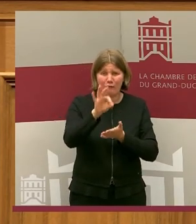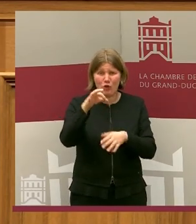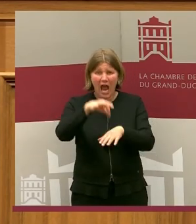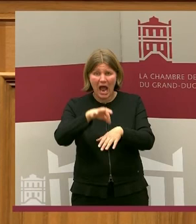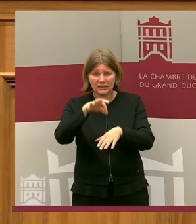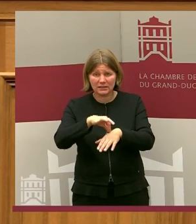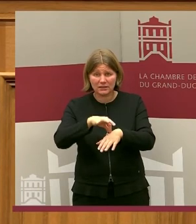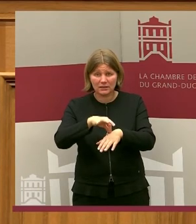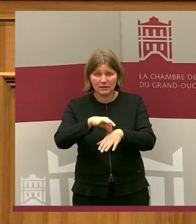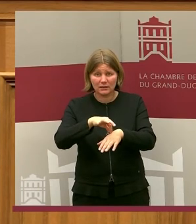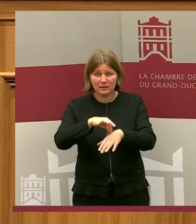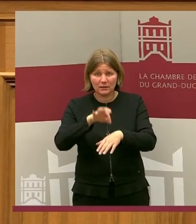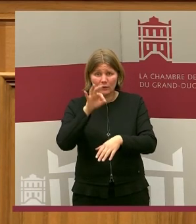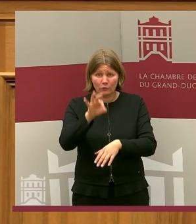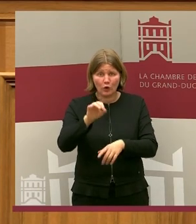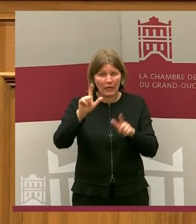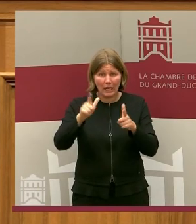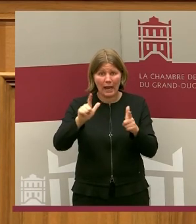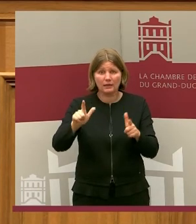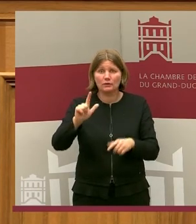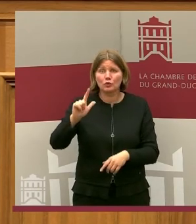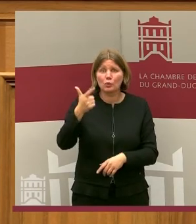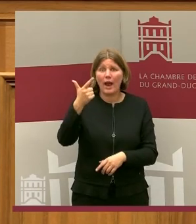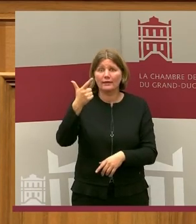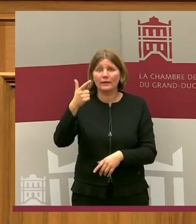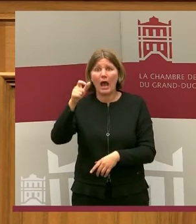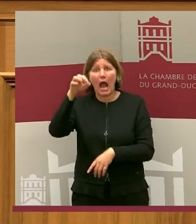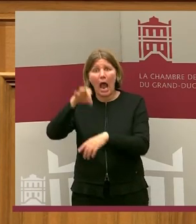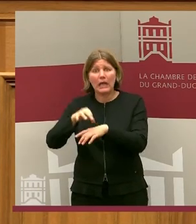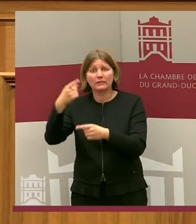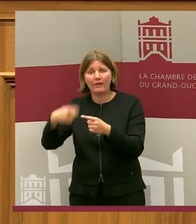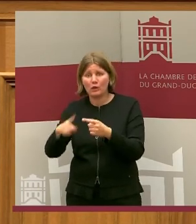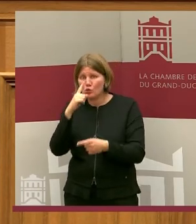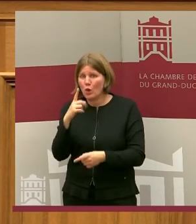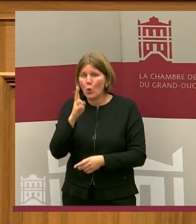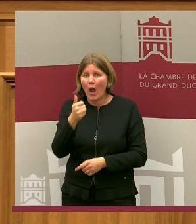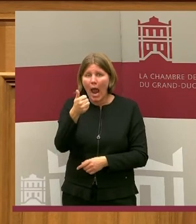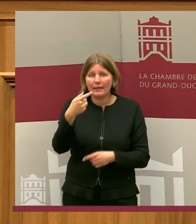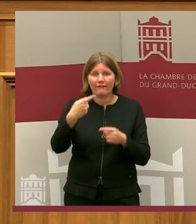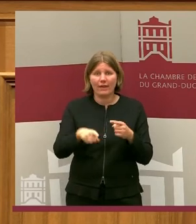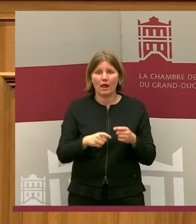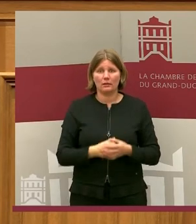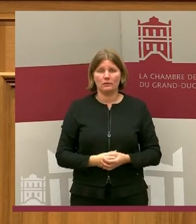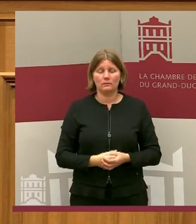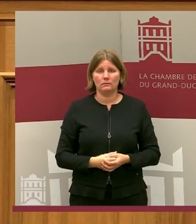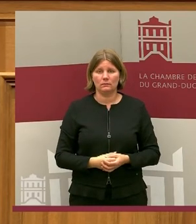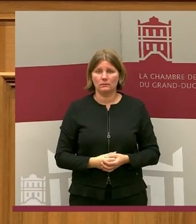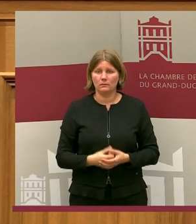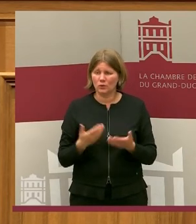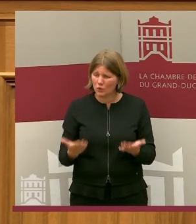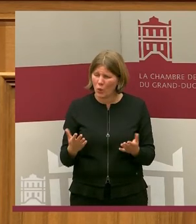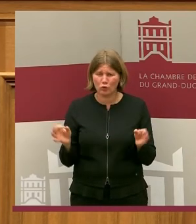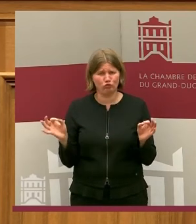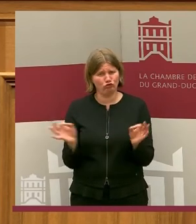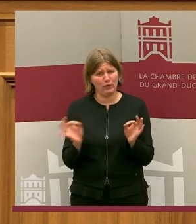bezahlen, wird dort keine zwei Doktoren mehr fehlen. Mir just nach ihm. Das ist ein Debakel